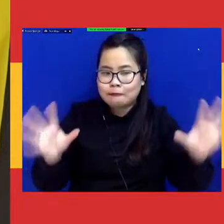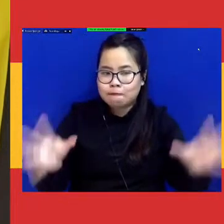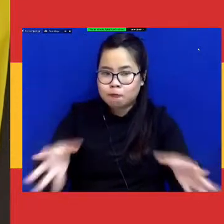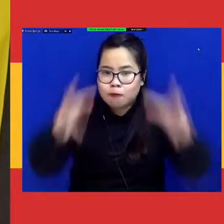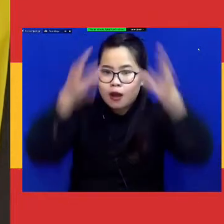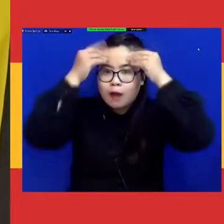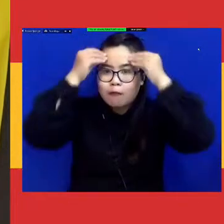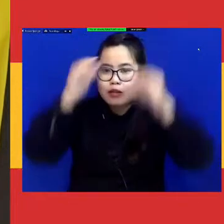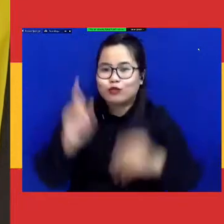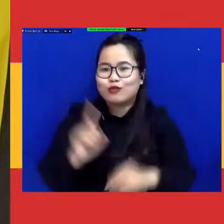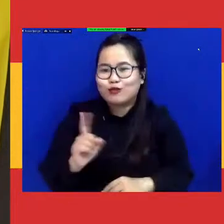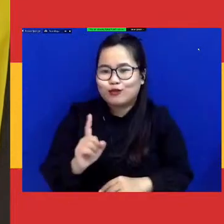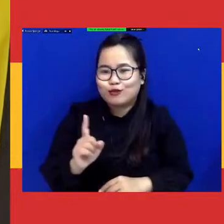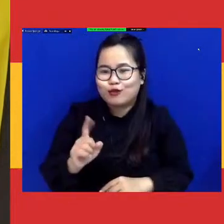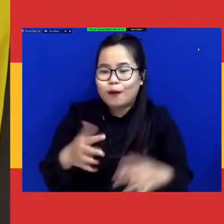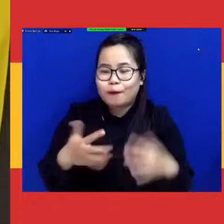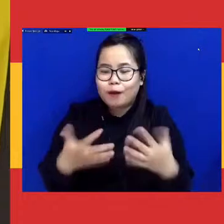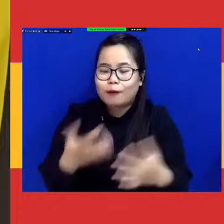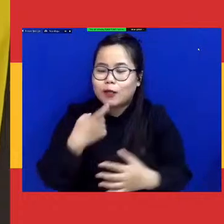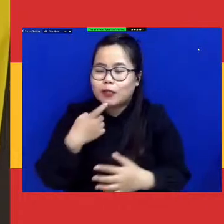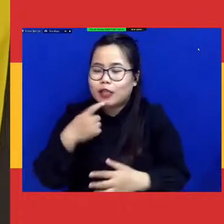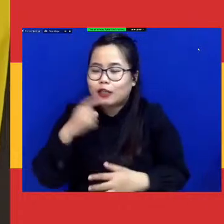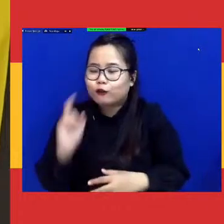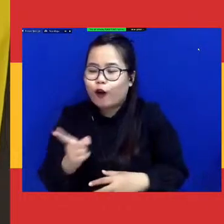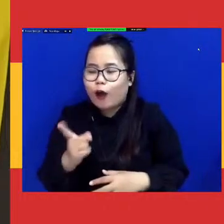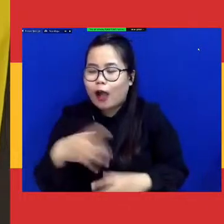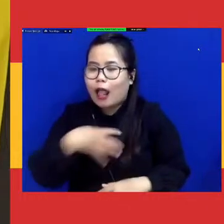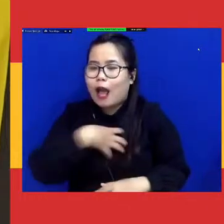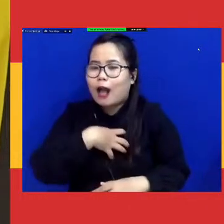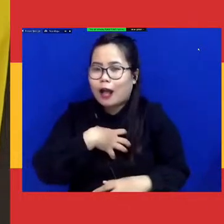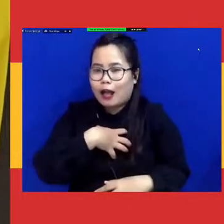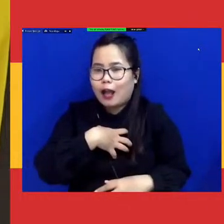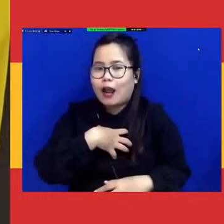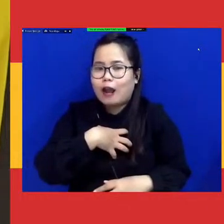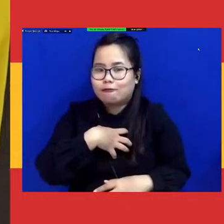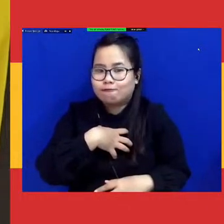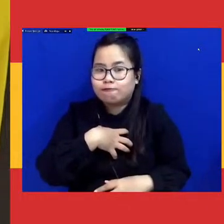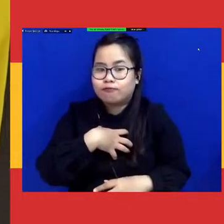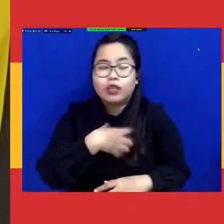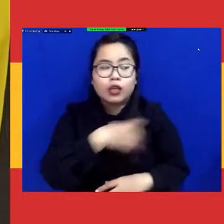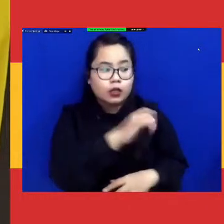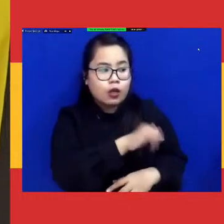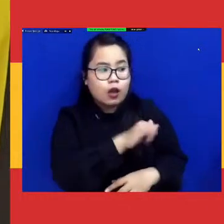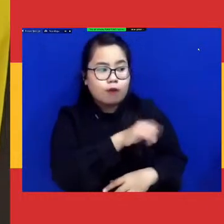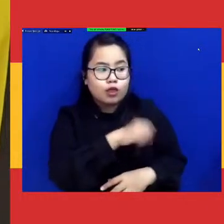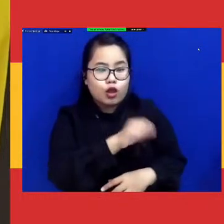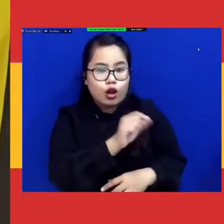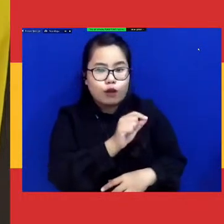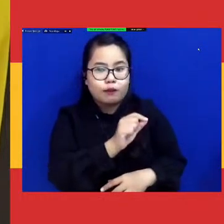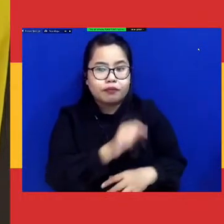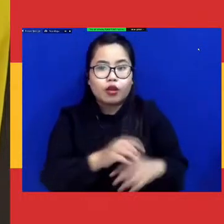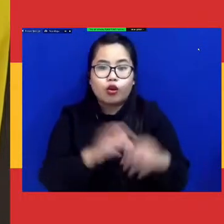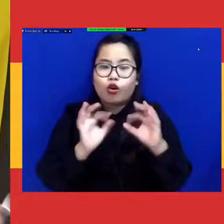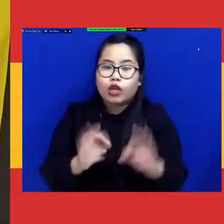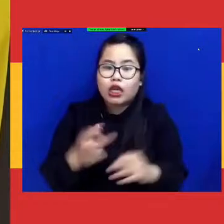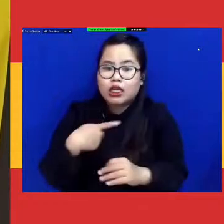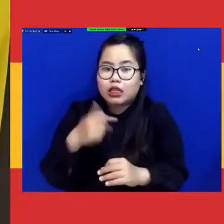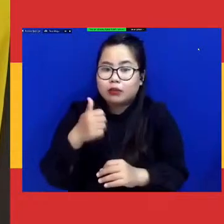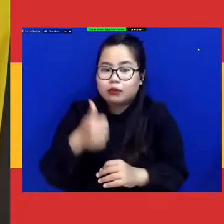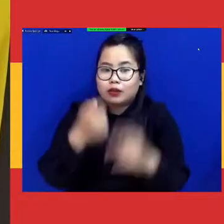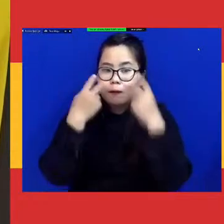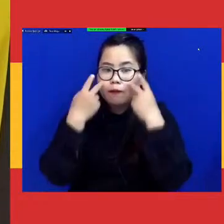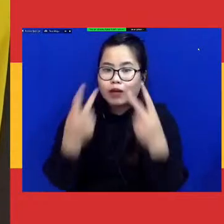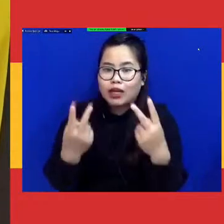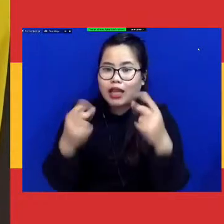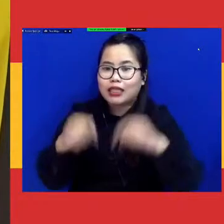pemahaman dulu ya, gitu. Soal pemahaman soal hak gitu kan mestinya ya, gitu. Terus kita bisa melihat ini,